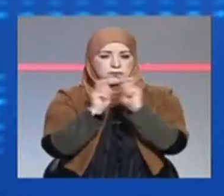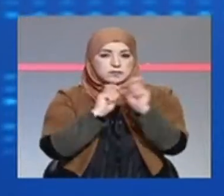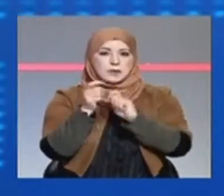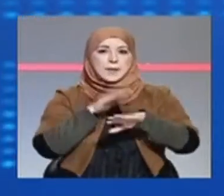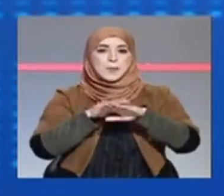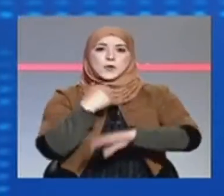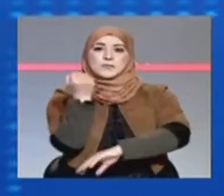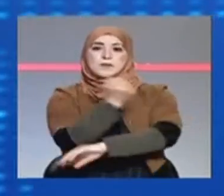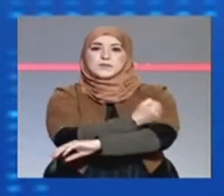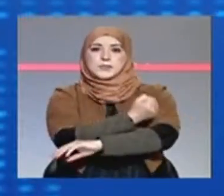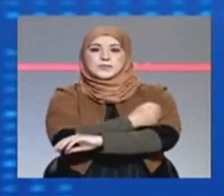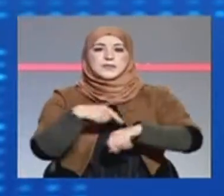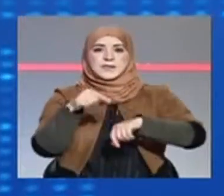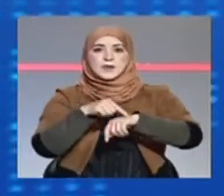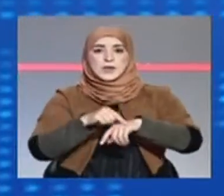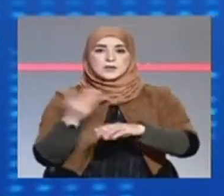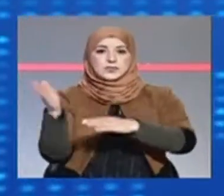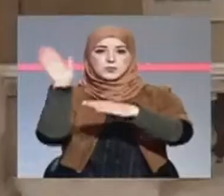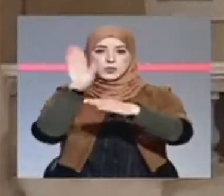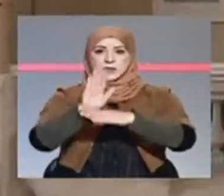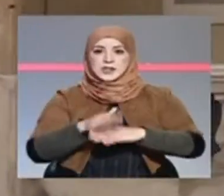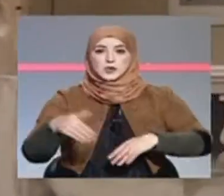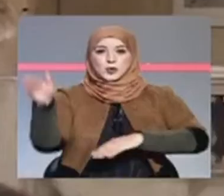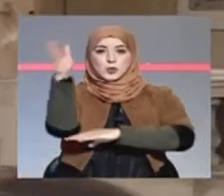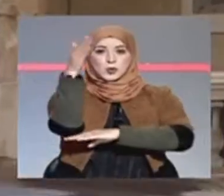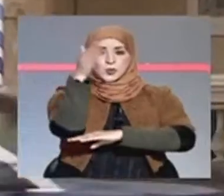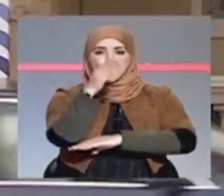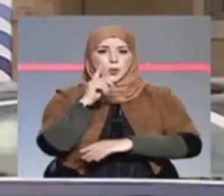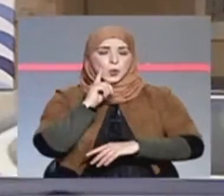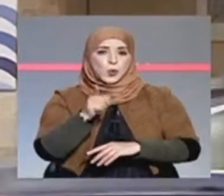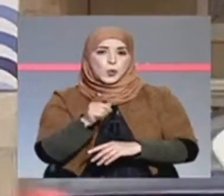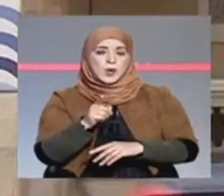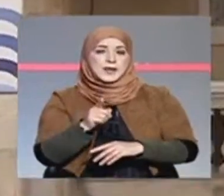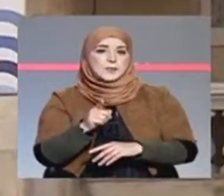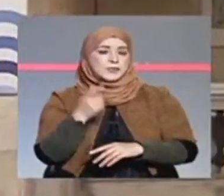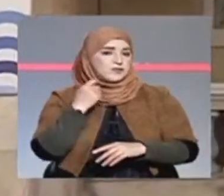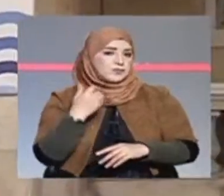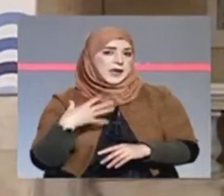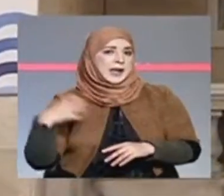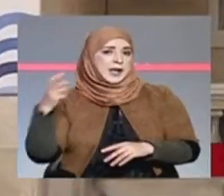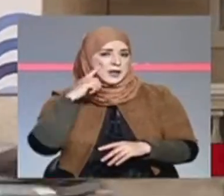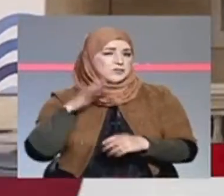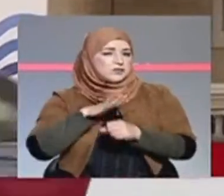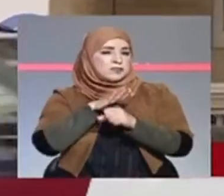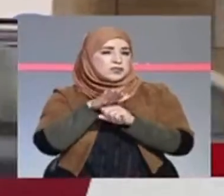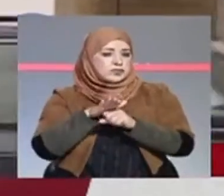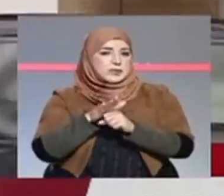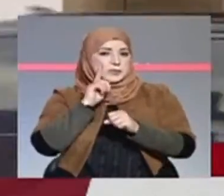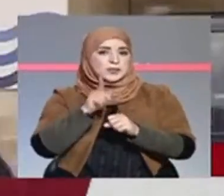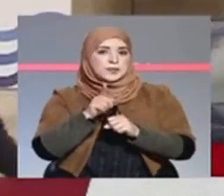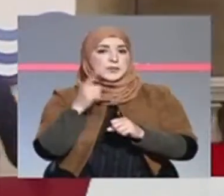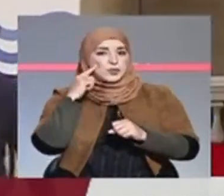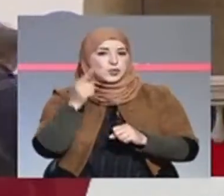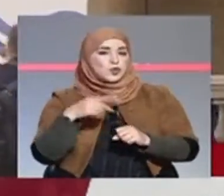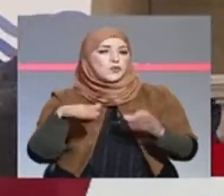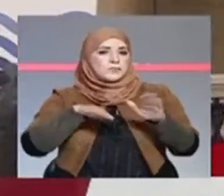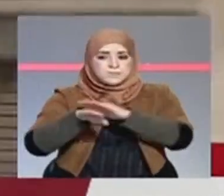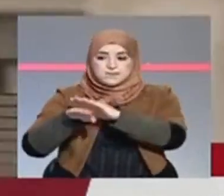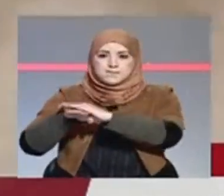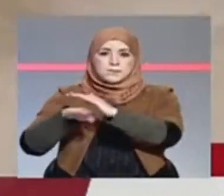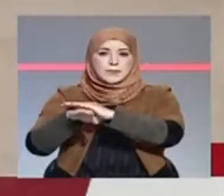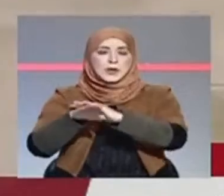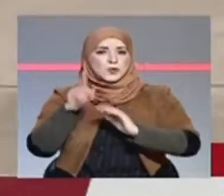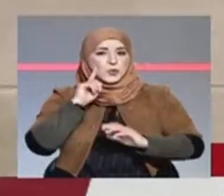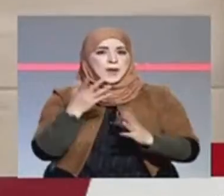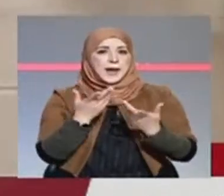تسعه عشر في وقت تواجه فيه دولهم الغنيه ضغوطا متزايده لمشاركه مخزونها و خبرتها مع الدول التي